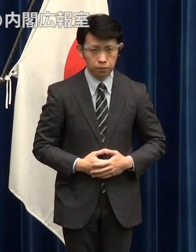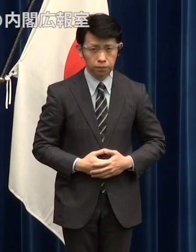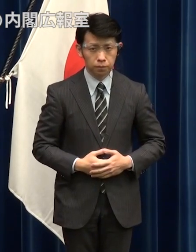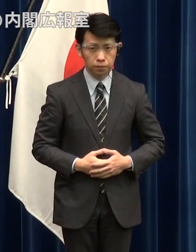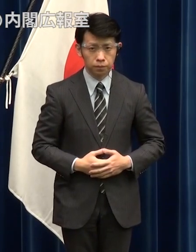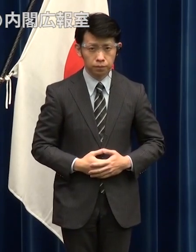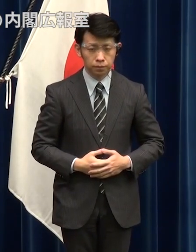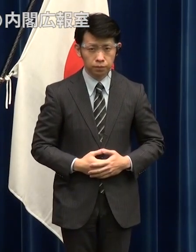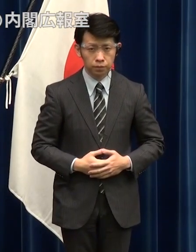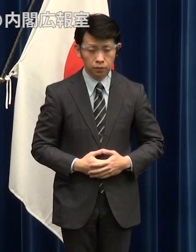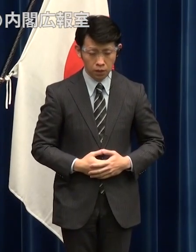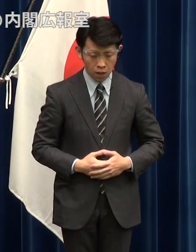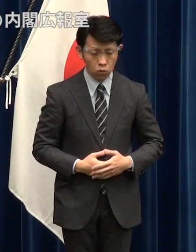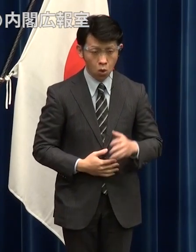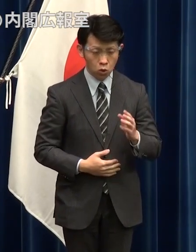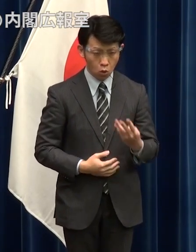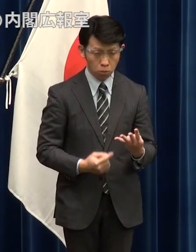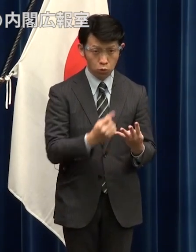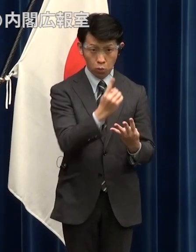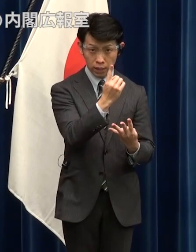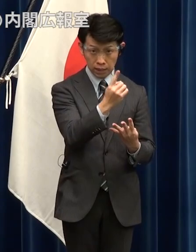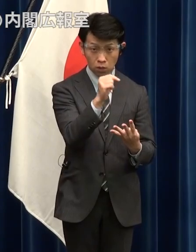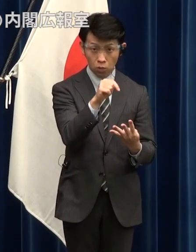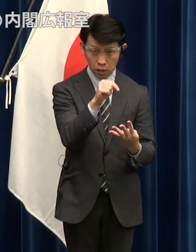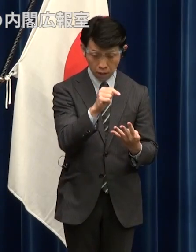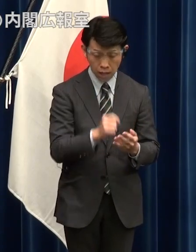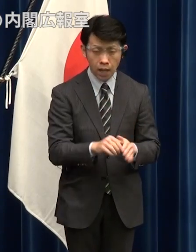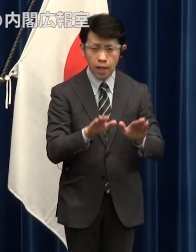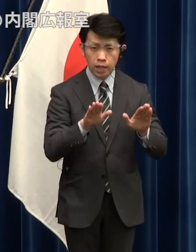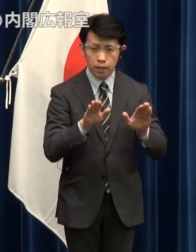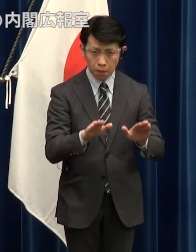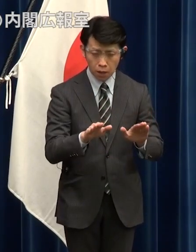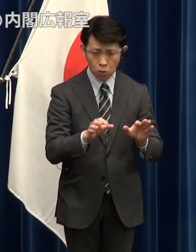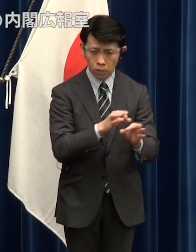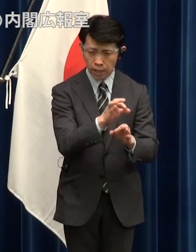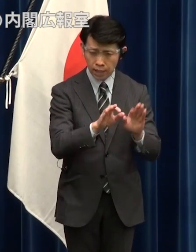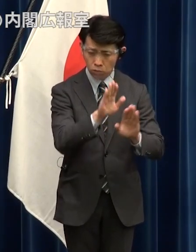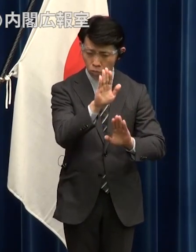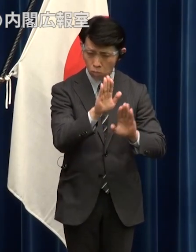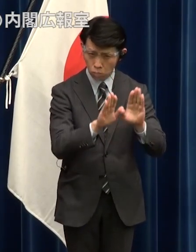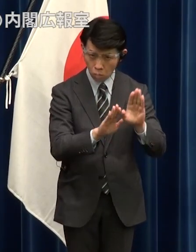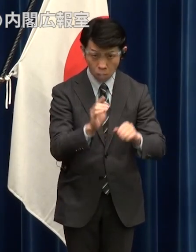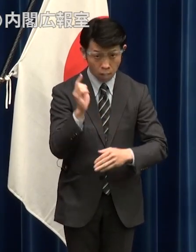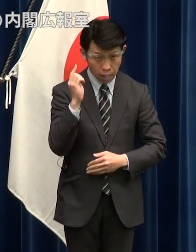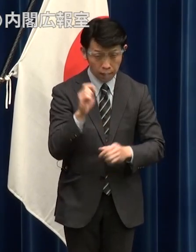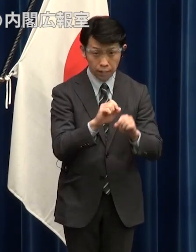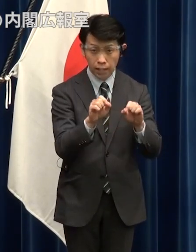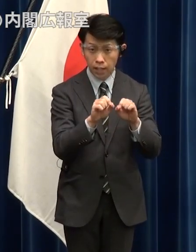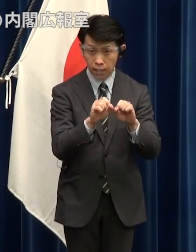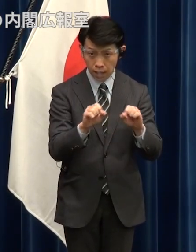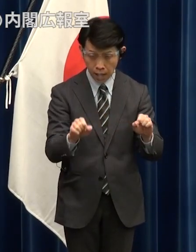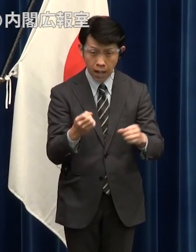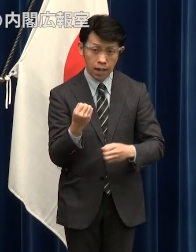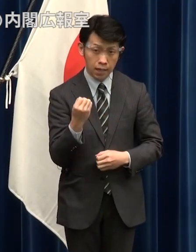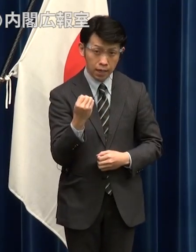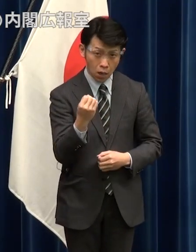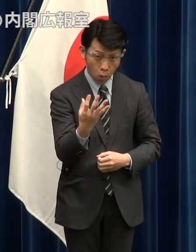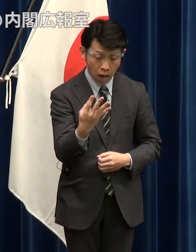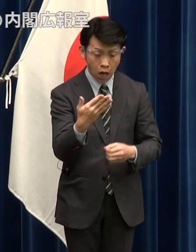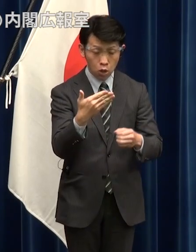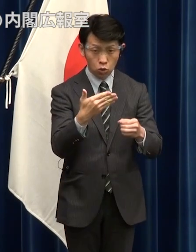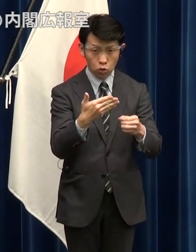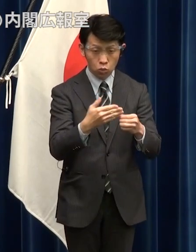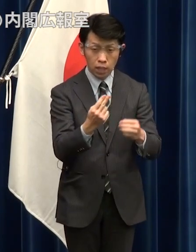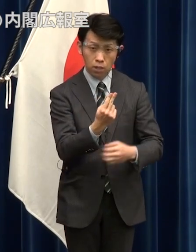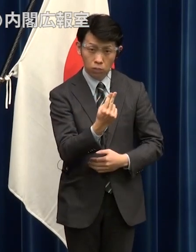が、これについても現下の経済状況等を踏まえて9年度に向けて複数